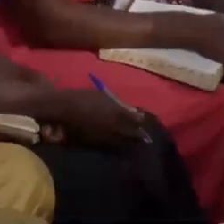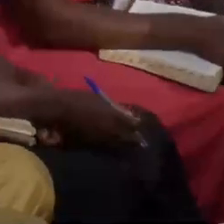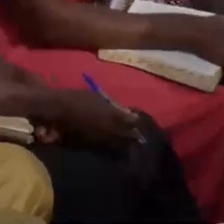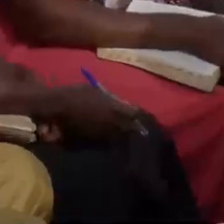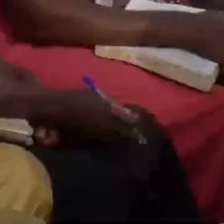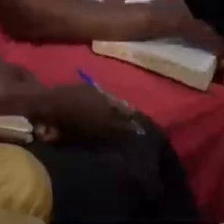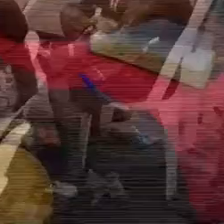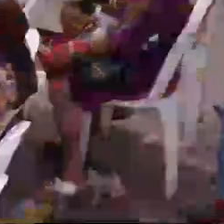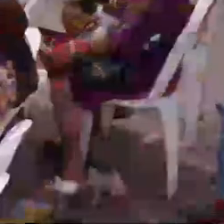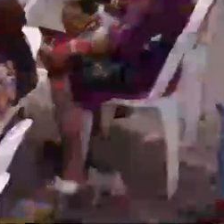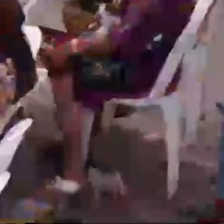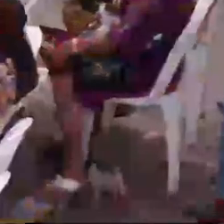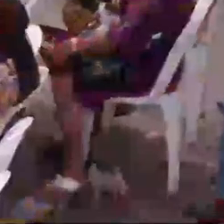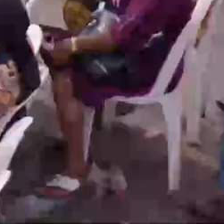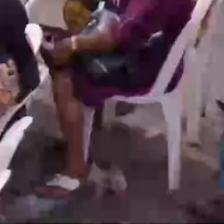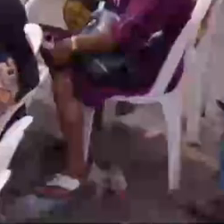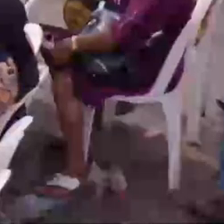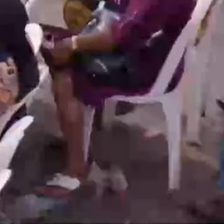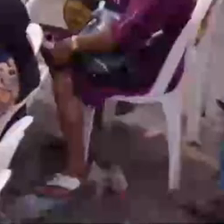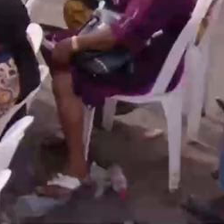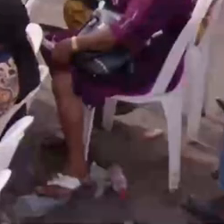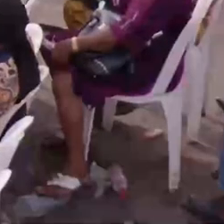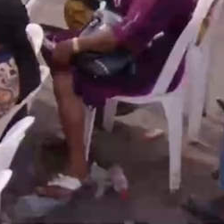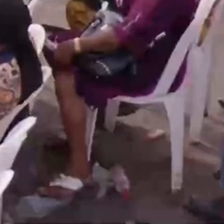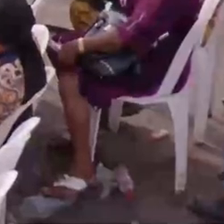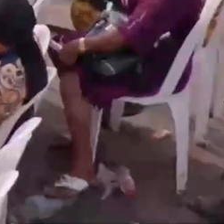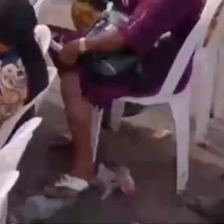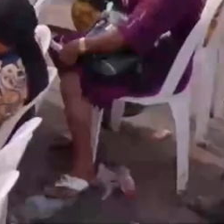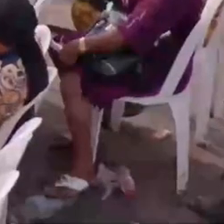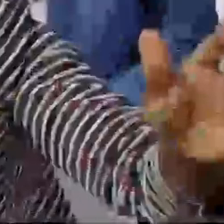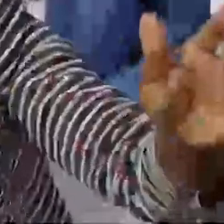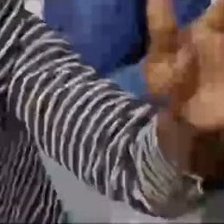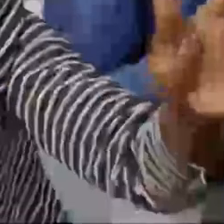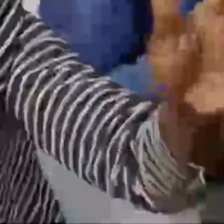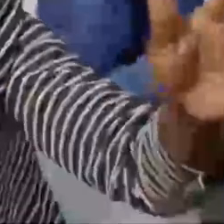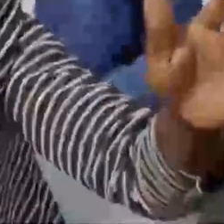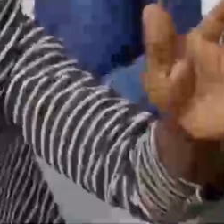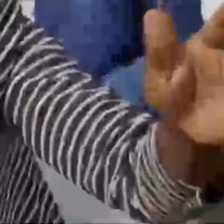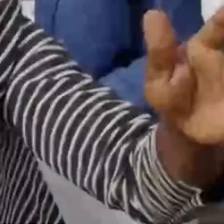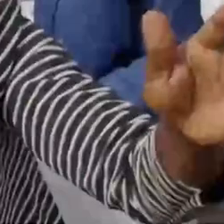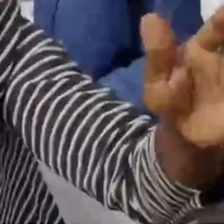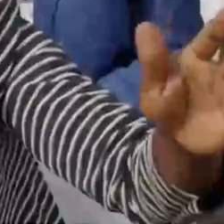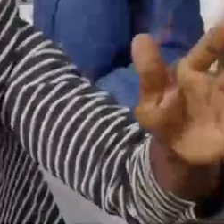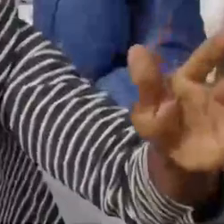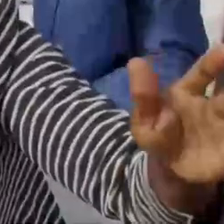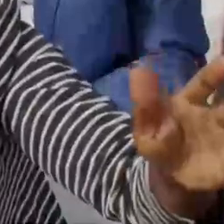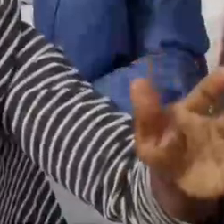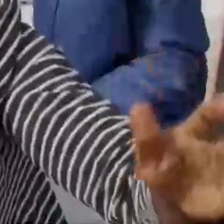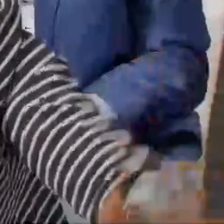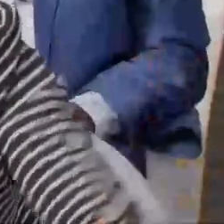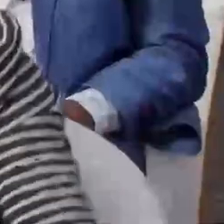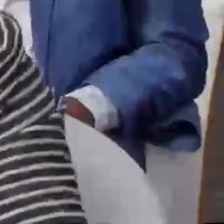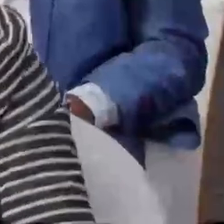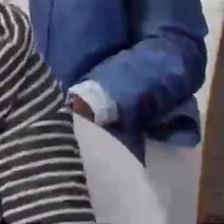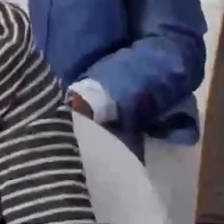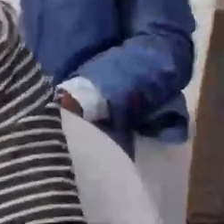monde. In your profession. Dans ta profession. It is done in Jesus' name. C'est fait au nom de Jésus.